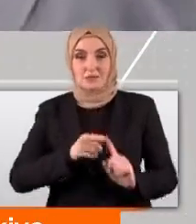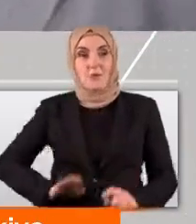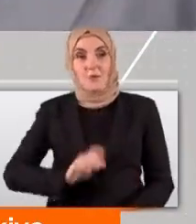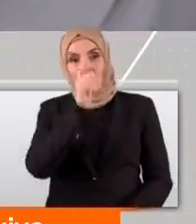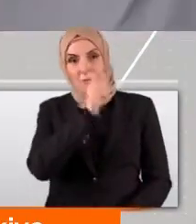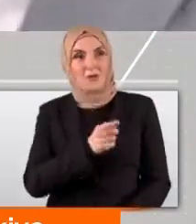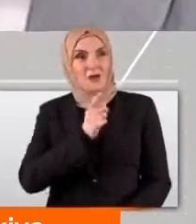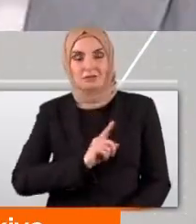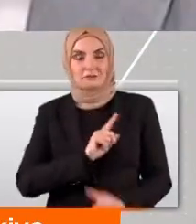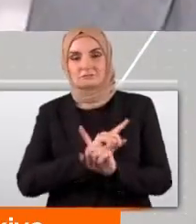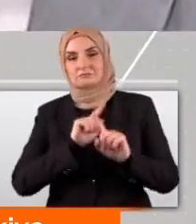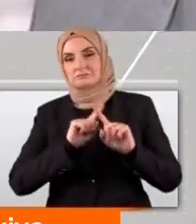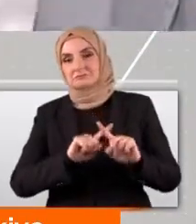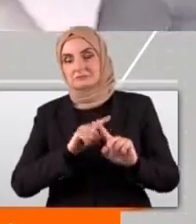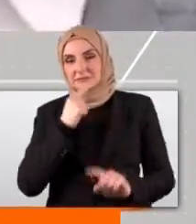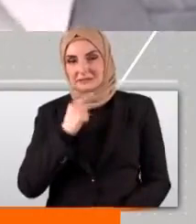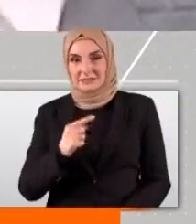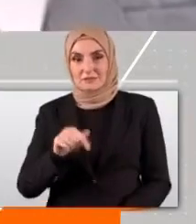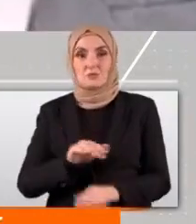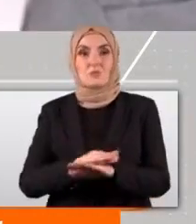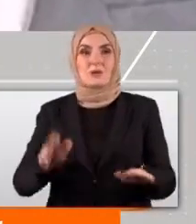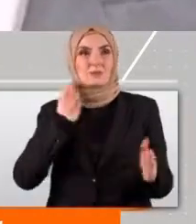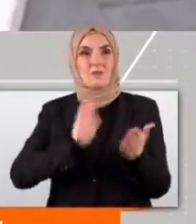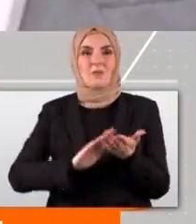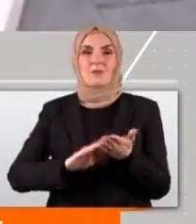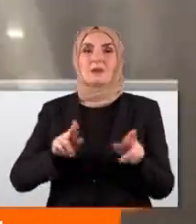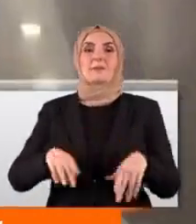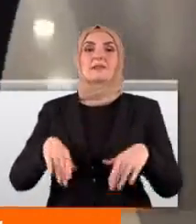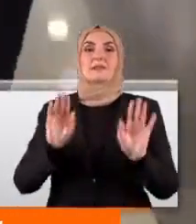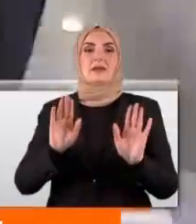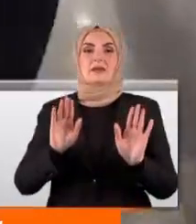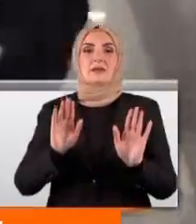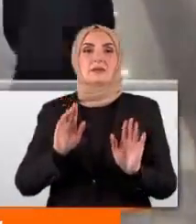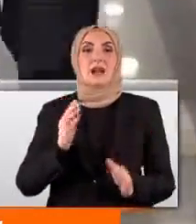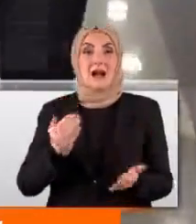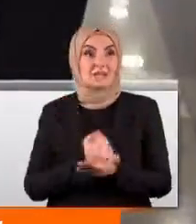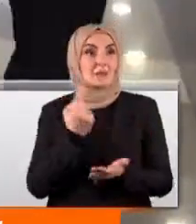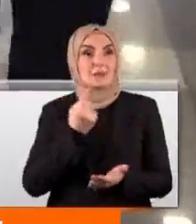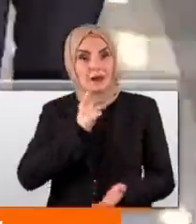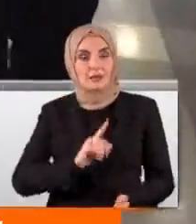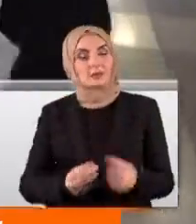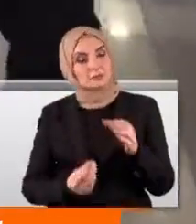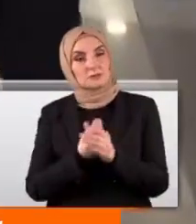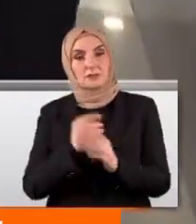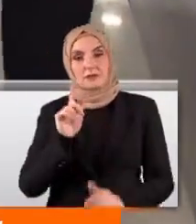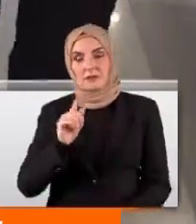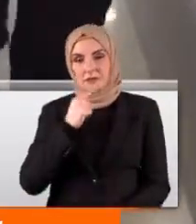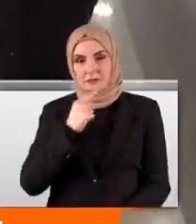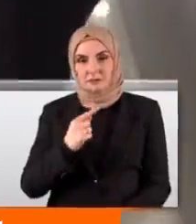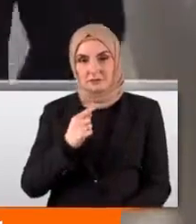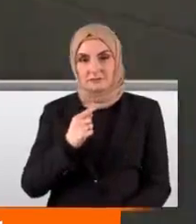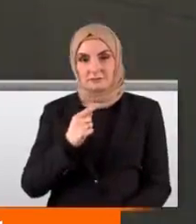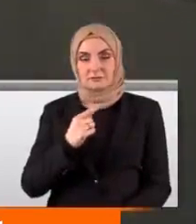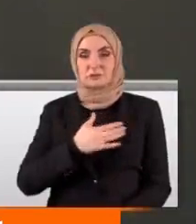görevi görmeyecek. Bıraktığınız yerdeyim. Kazanacak bir adayla kazanacak. Bu çıkış masada deprem etkisi yaratsa da CHP'liler